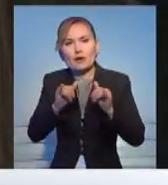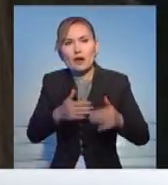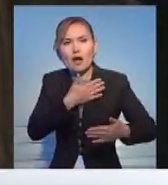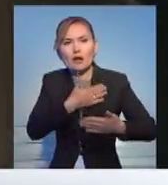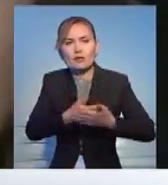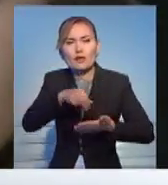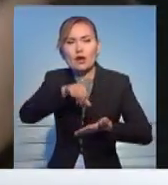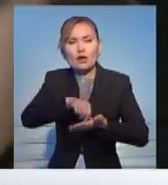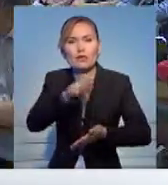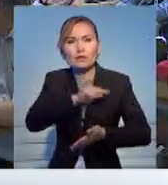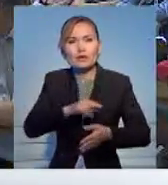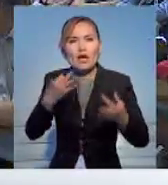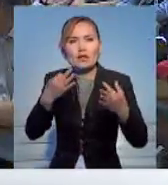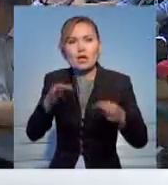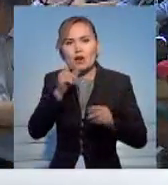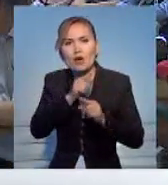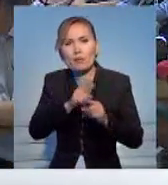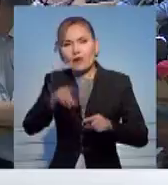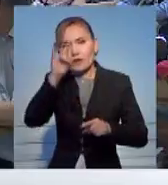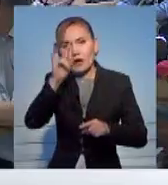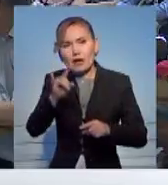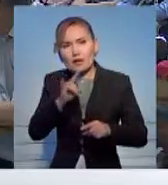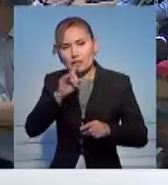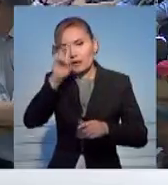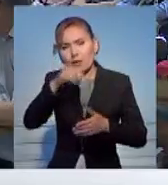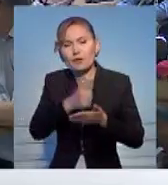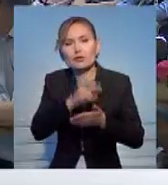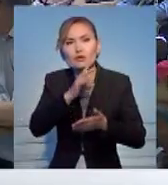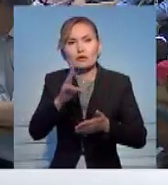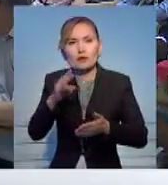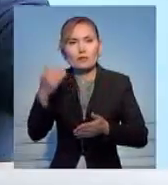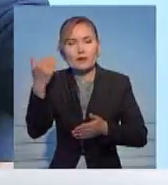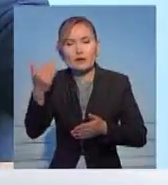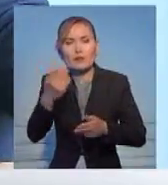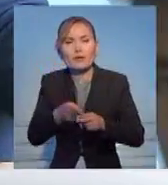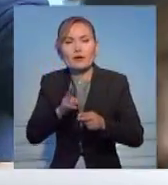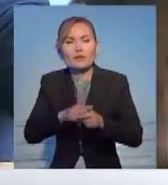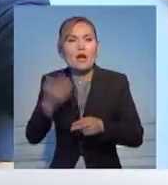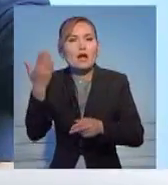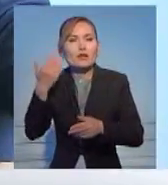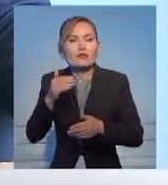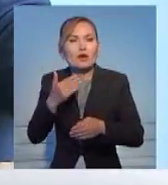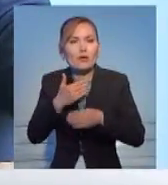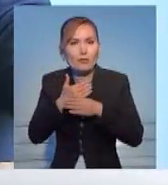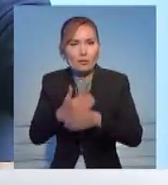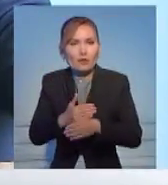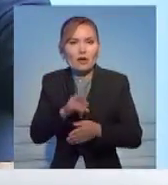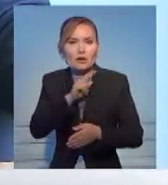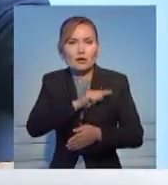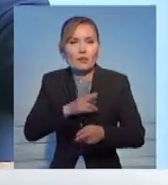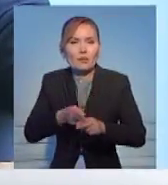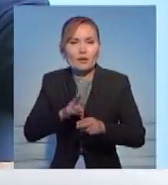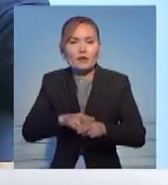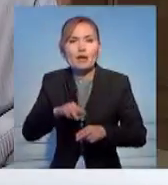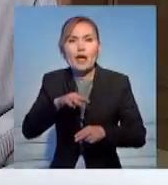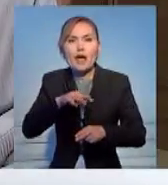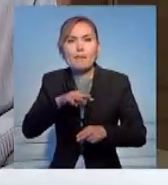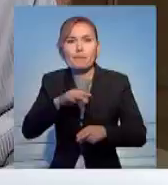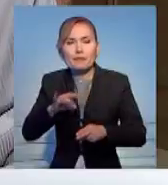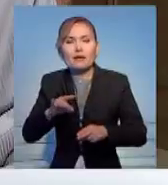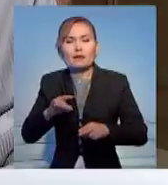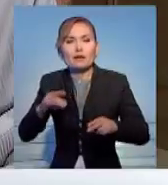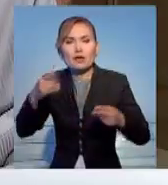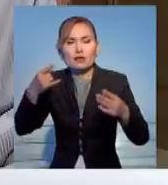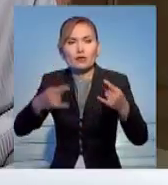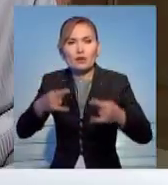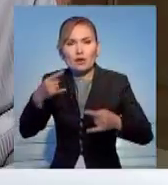үлес қосты. Тәуелсіздік алған тұста тұңғыш президенттің алғашқы баспасөз хатшысы қызметін атқарды. Мемлекетаралық МИР